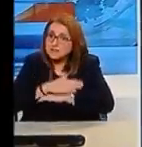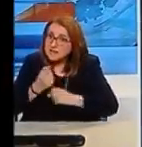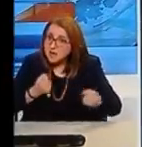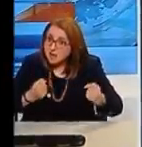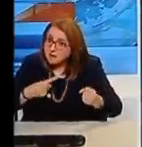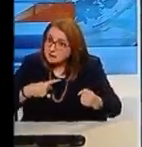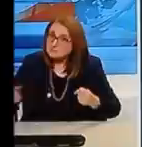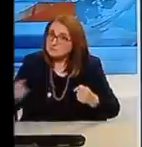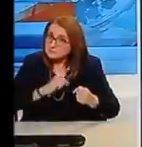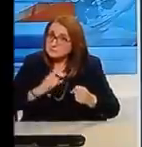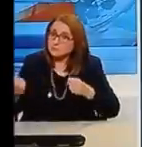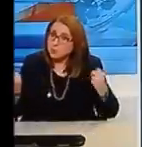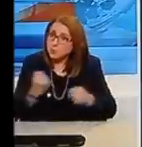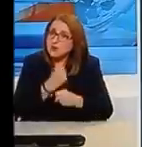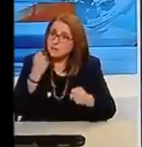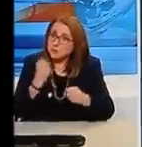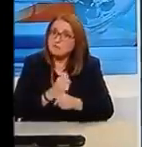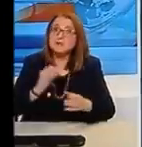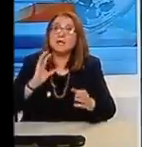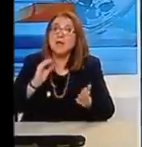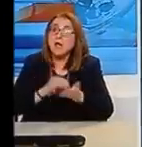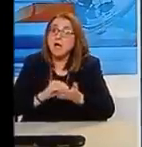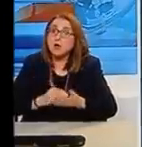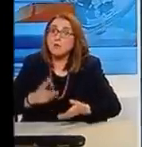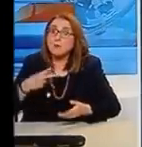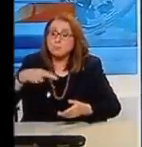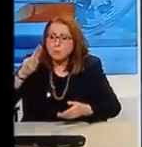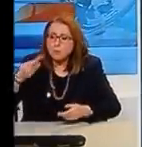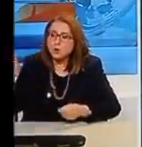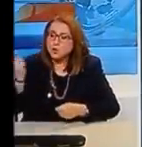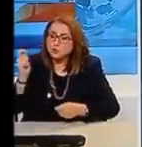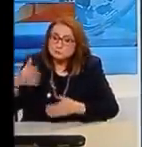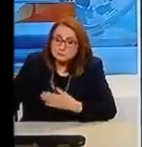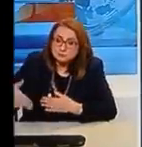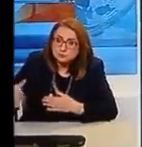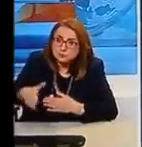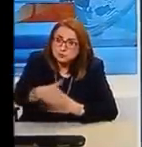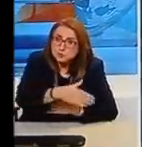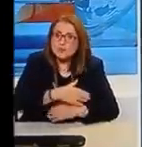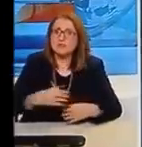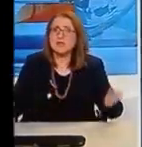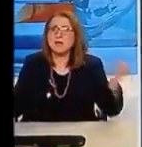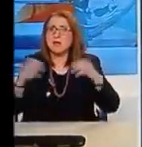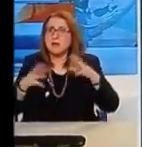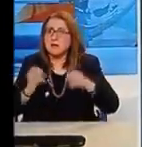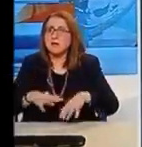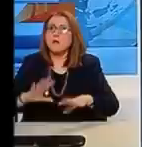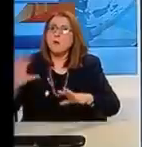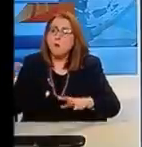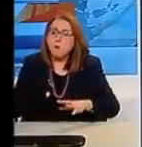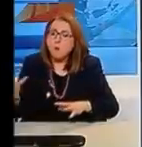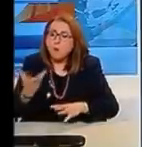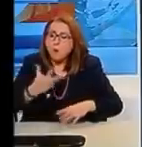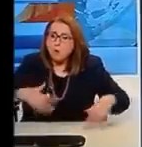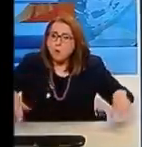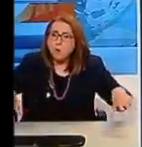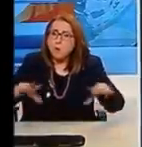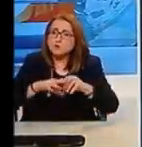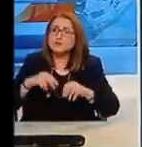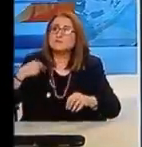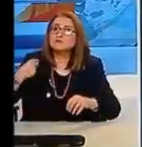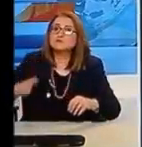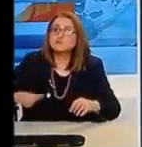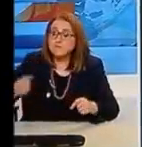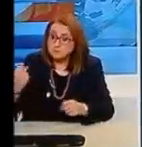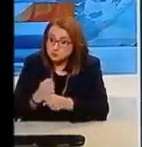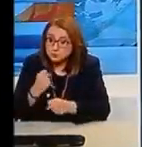ακούραστους εργαζομένους των υπηρεσιών καθαριότητας των Δήμων και σε όλα τα στελέχη των ΟΤΑ πρώτου και δεύτερου βαθμού. Σε όλους όσοι συνέχισαν να εργάζονται σε